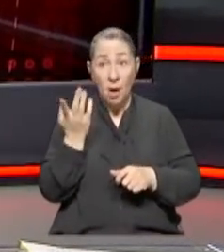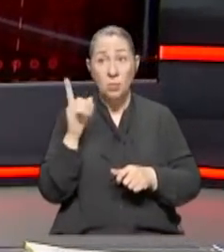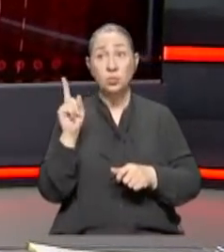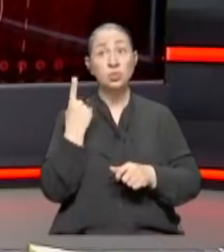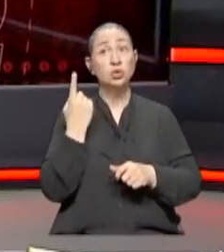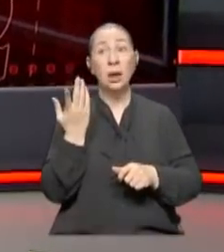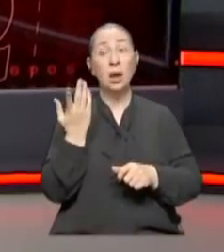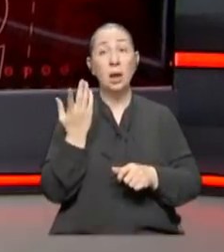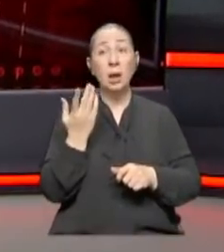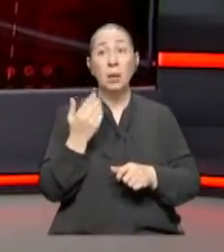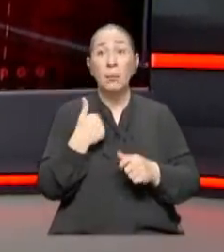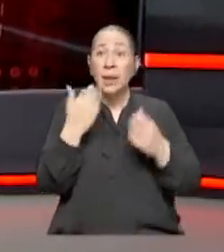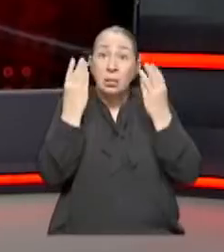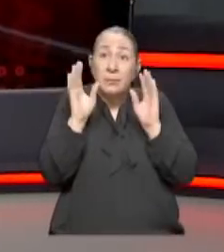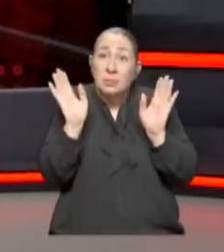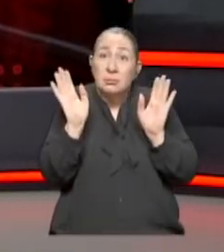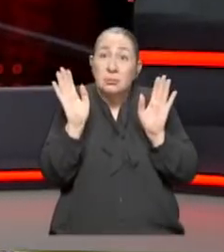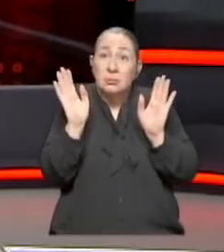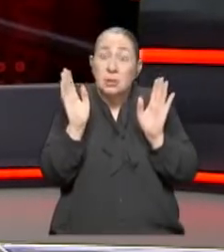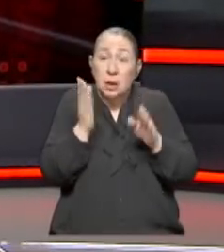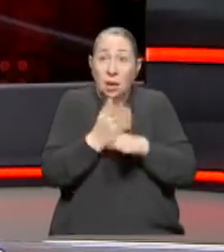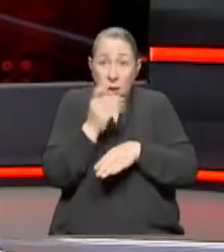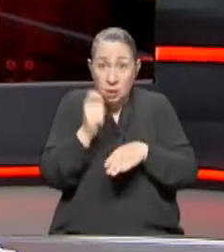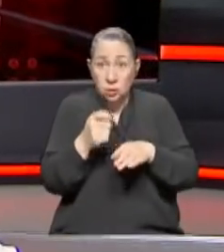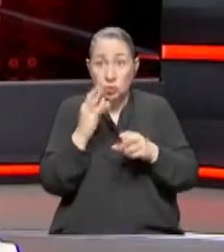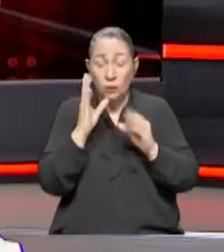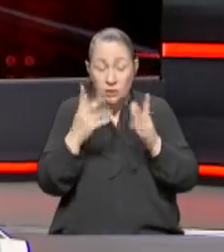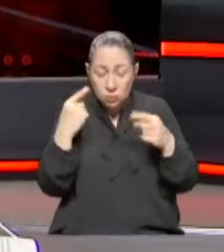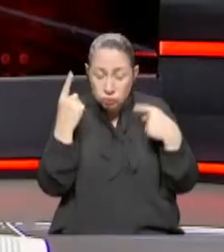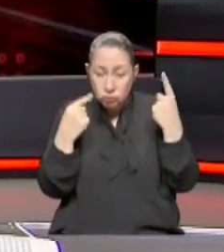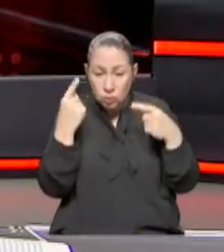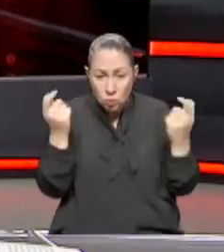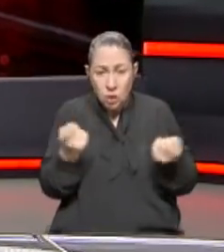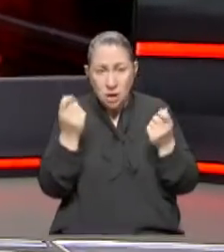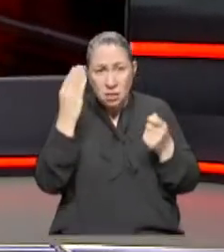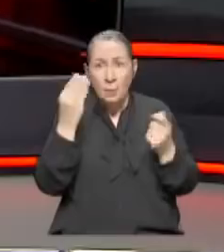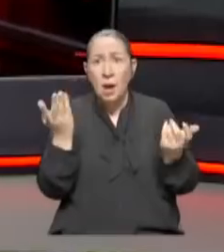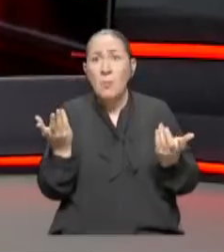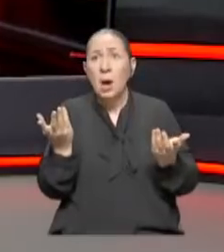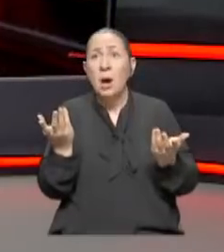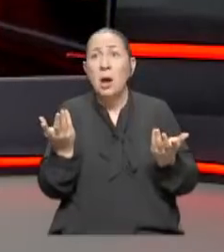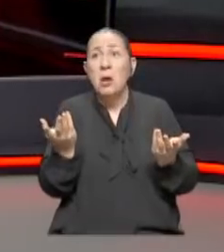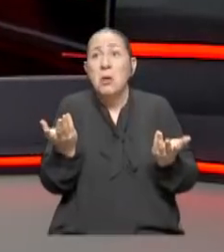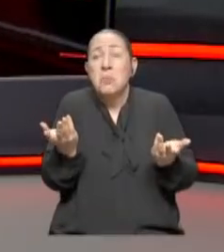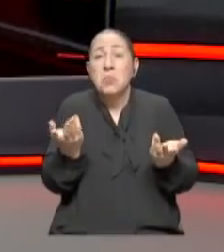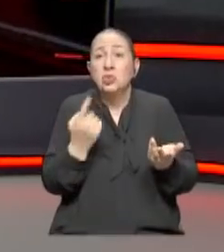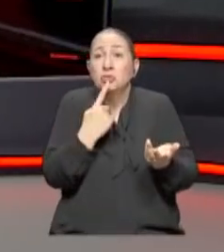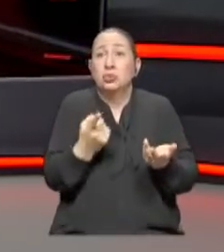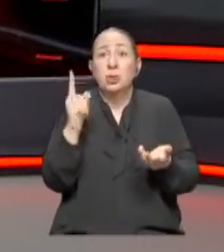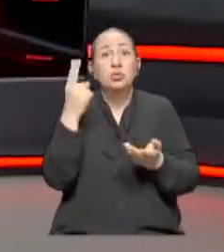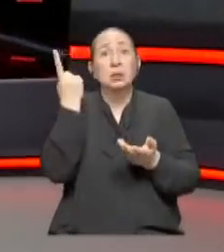müjde ben anlamadım. Hakikaten üstünde çok da düşündük, uğraştık anlamaya filan. Sözde